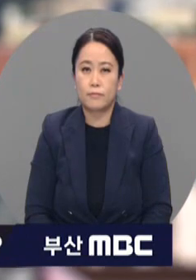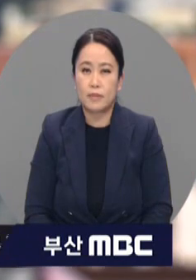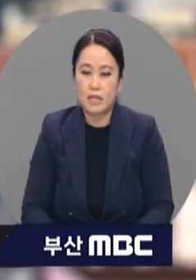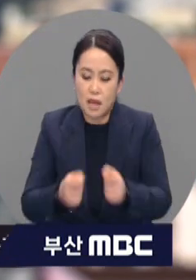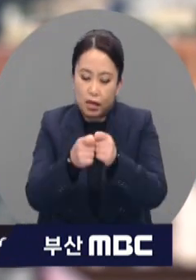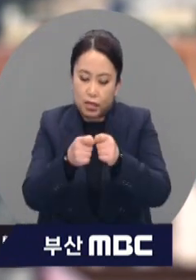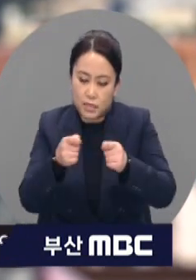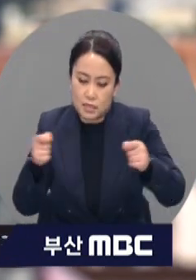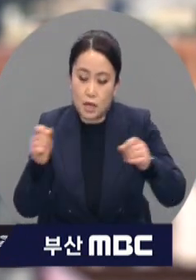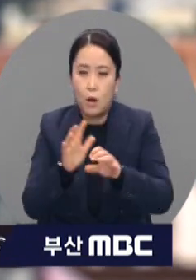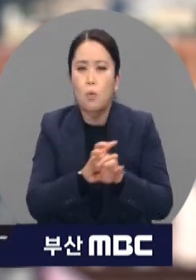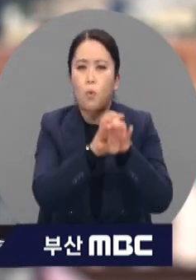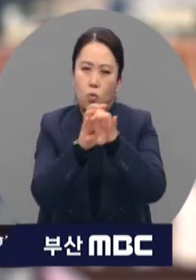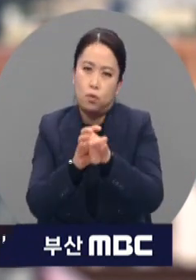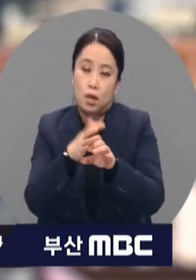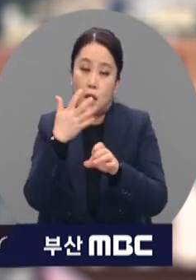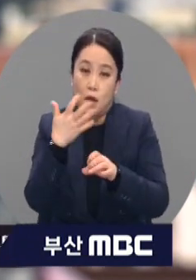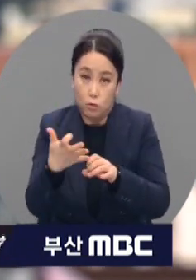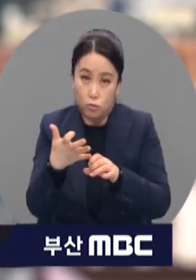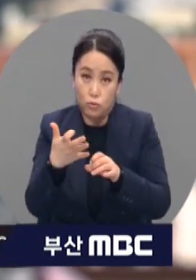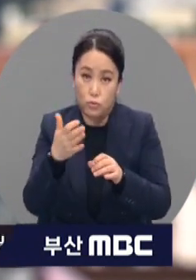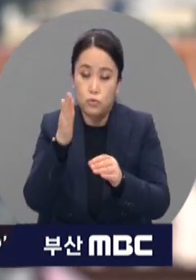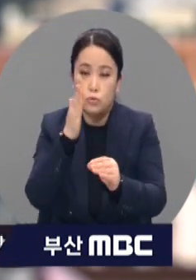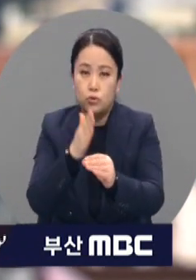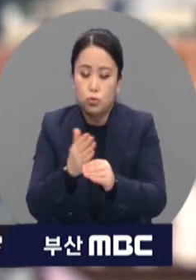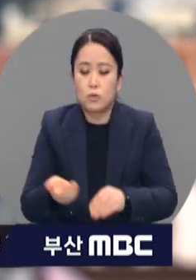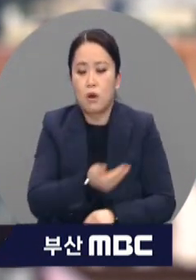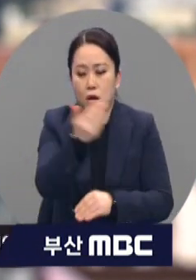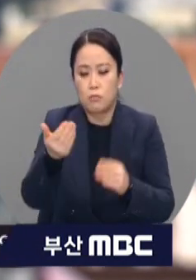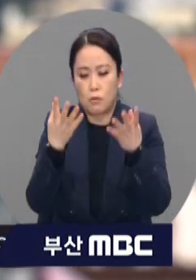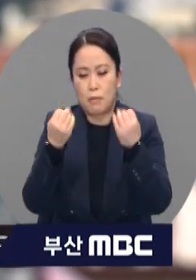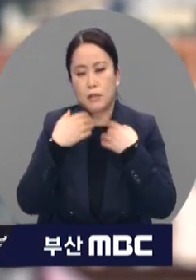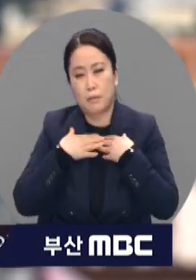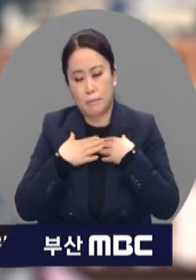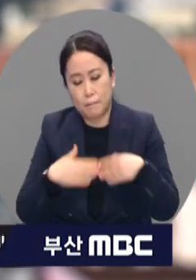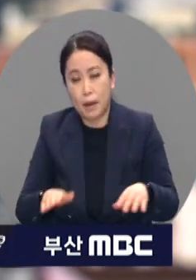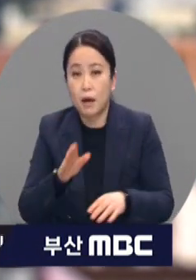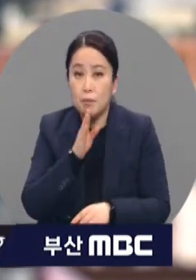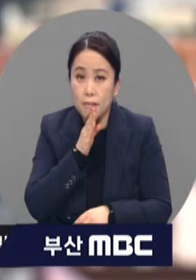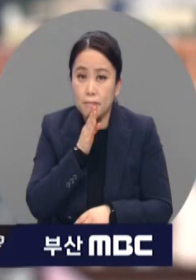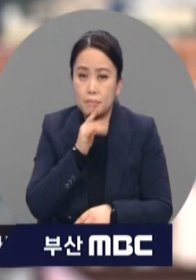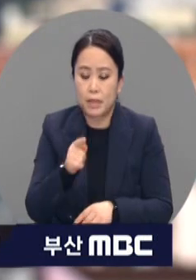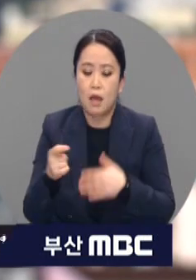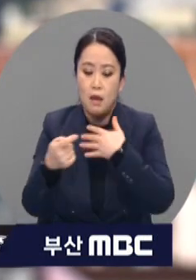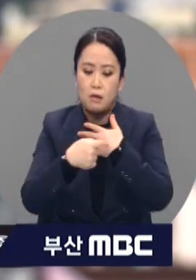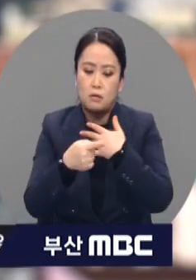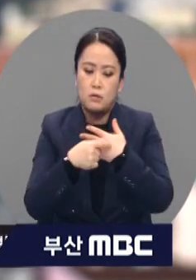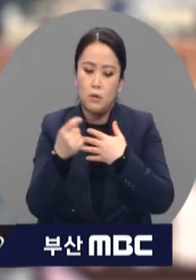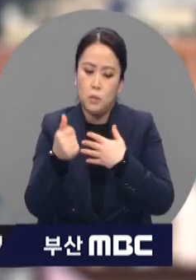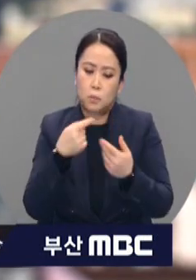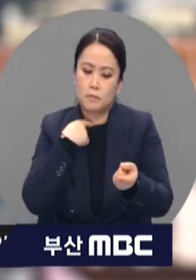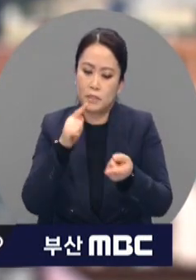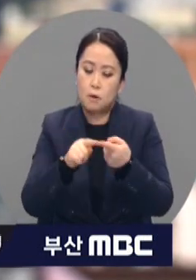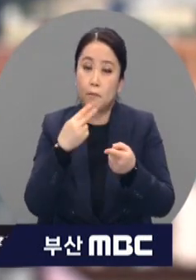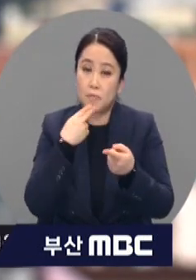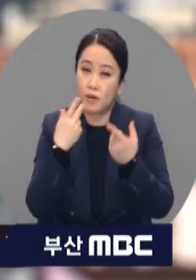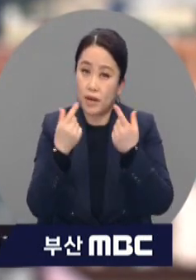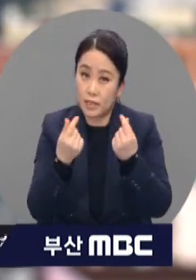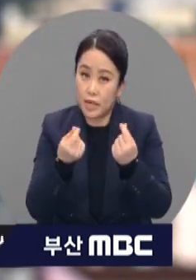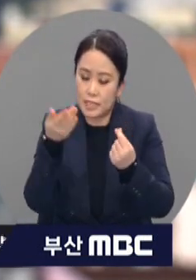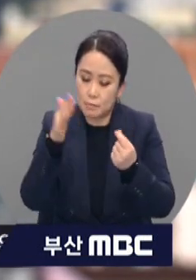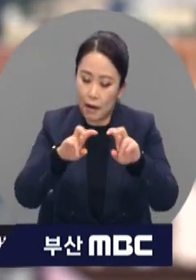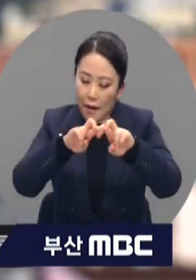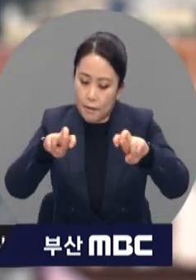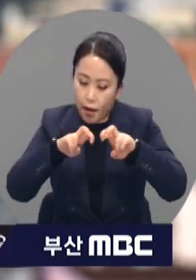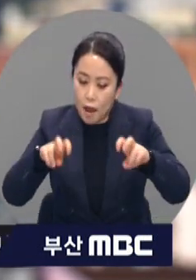길고 긴 코로나19의 터널, 여러분들도 많이 지치셨죠? 겉으로는 참 각박해진 느낌이지만 들여다보면 오히려